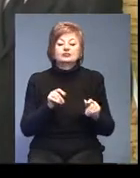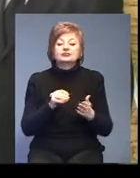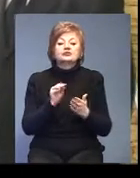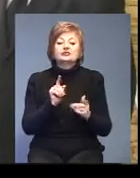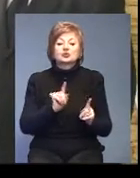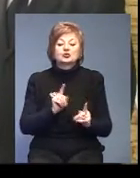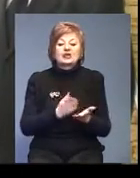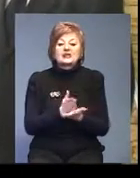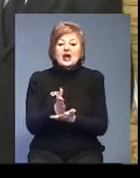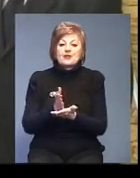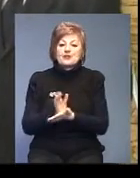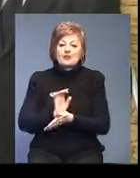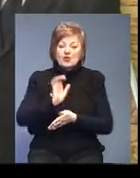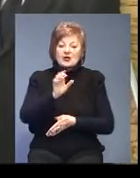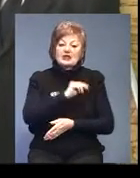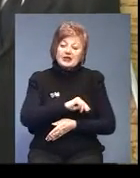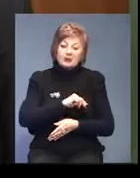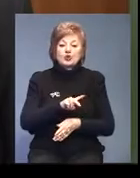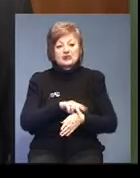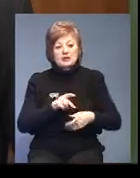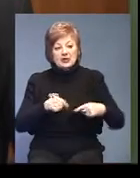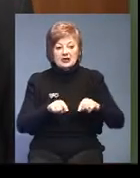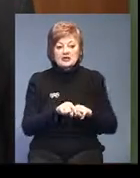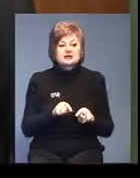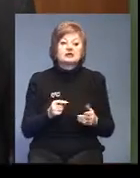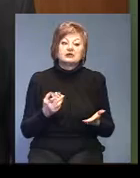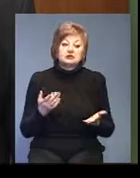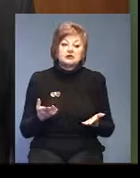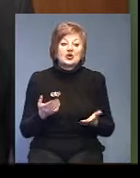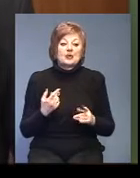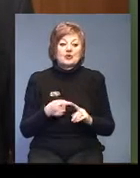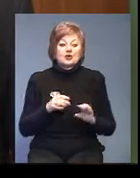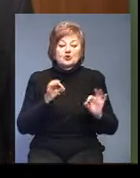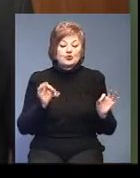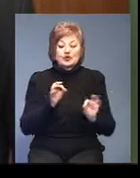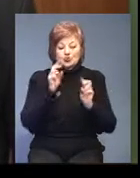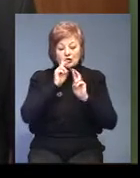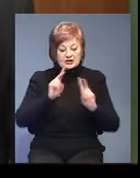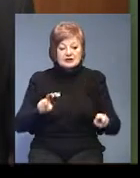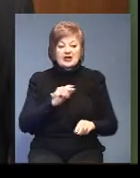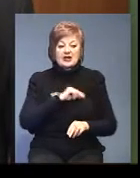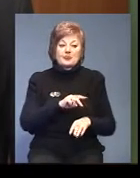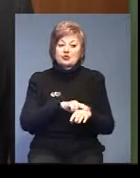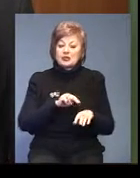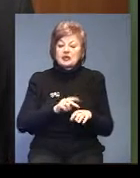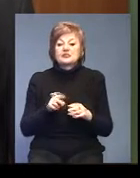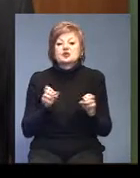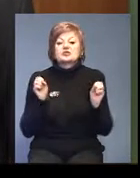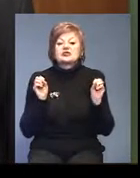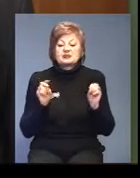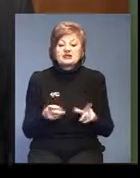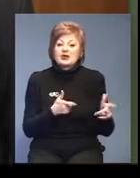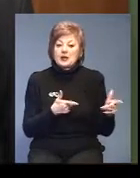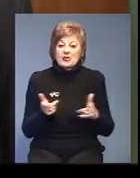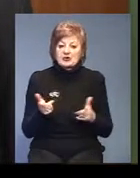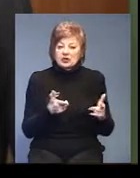направляють роботу дільничого. А от вогнева, вони цього не знали ніколи. А також спеціальна тактична